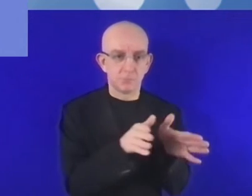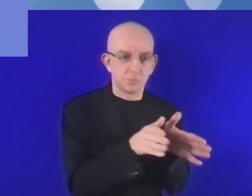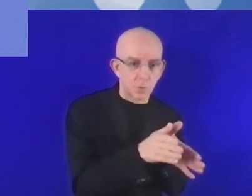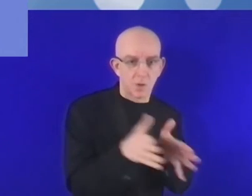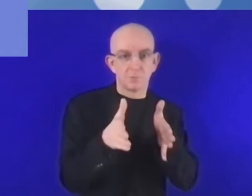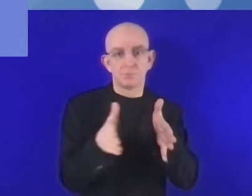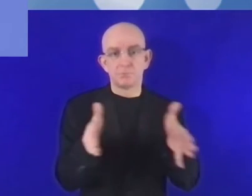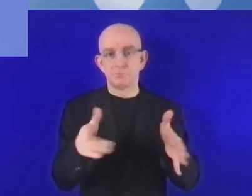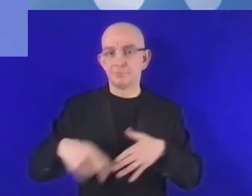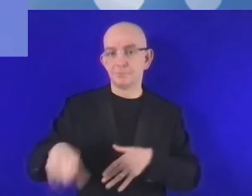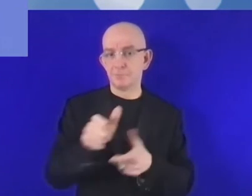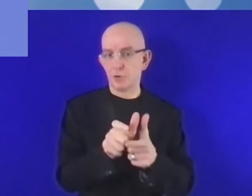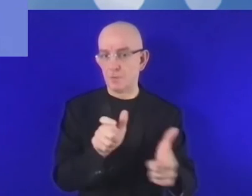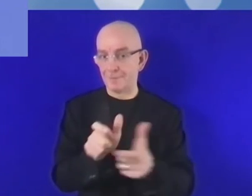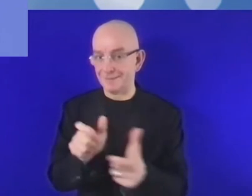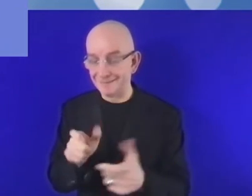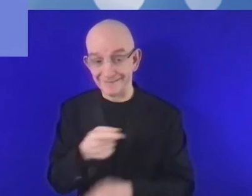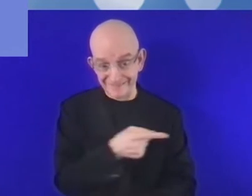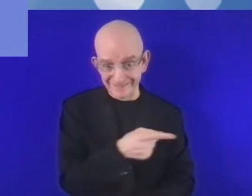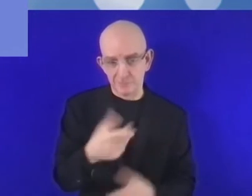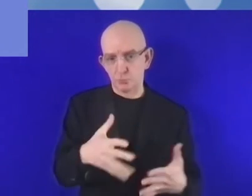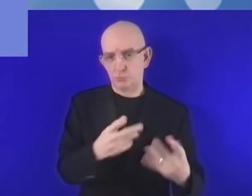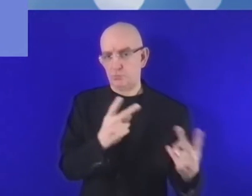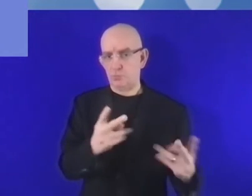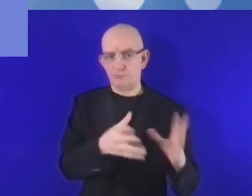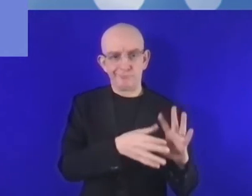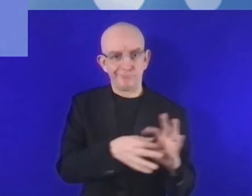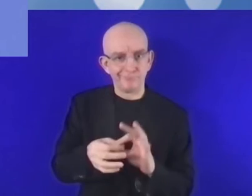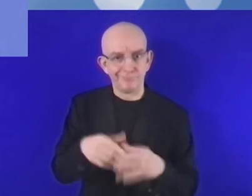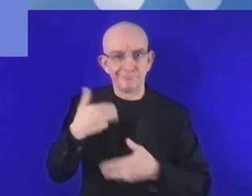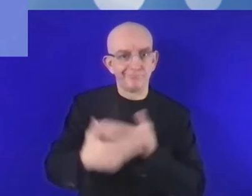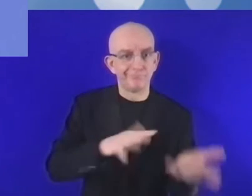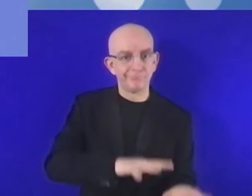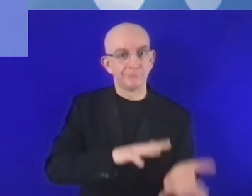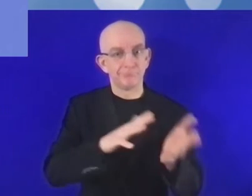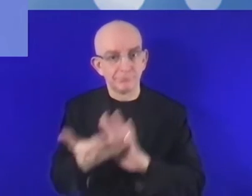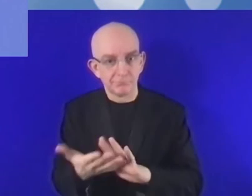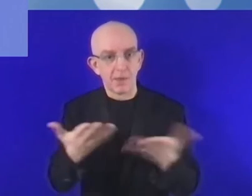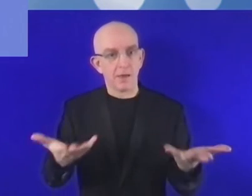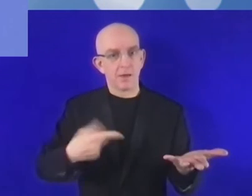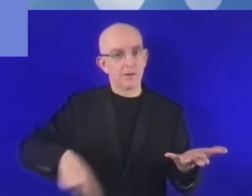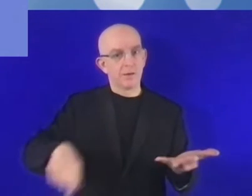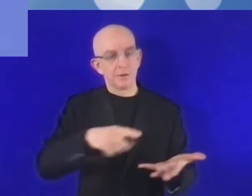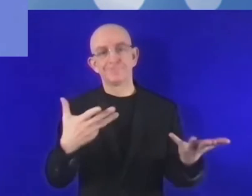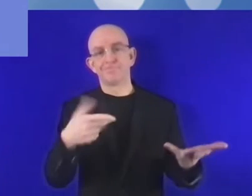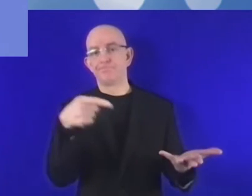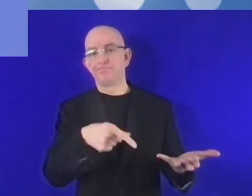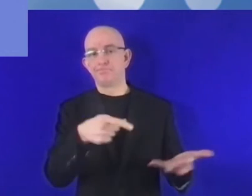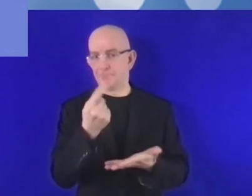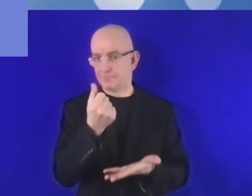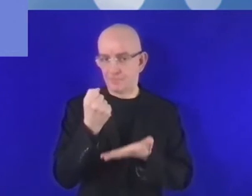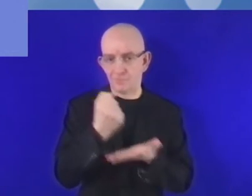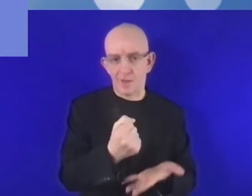которые играют неимоверно важную роль в цифровых переменах. Весьма существенным элементом для них является финансирование. И